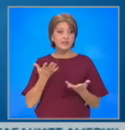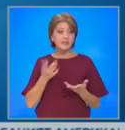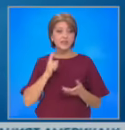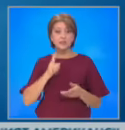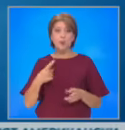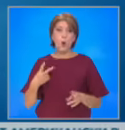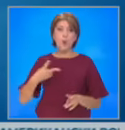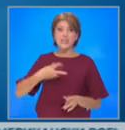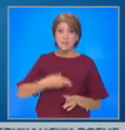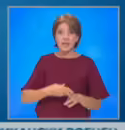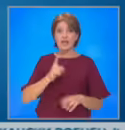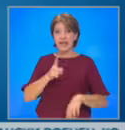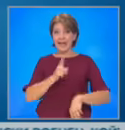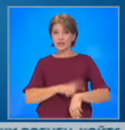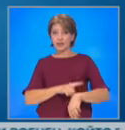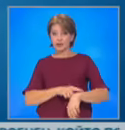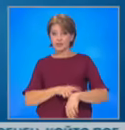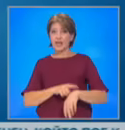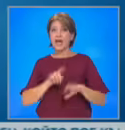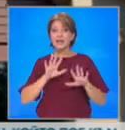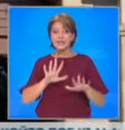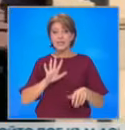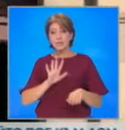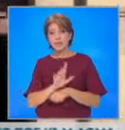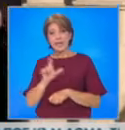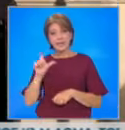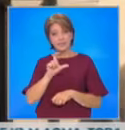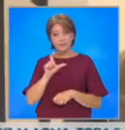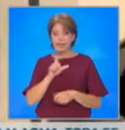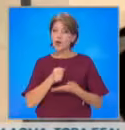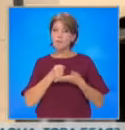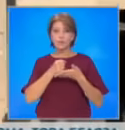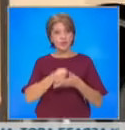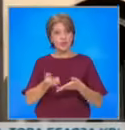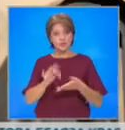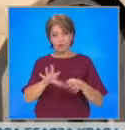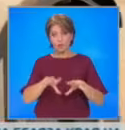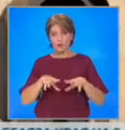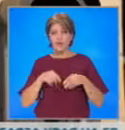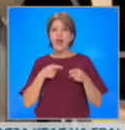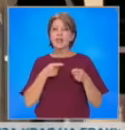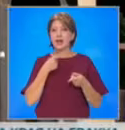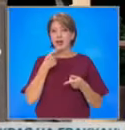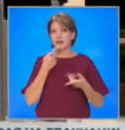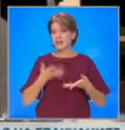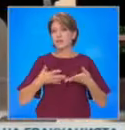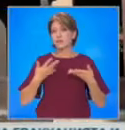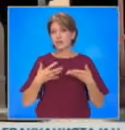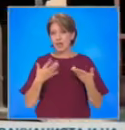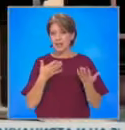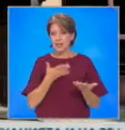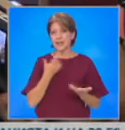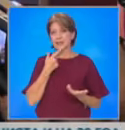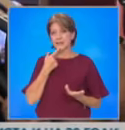до 10-15 септември бюджетът ще бъде приет. Митева обяви и преобладаващото желание за датата на